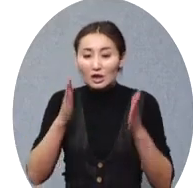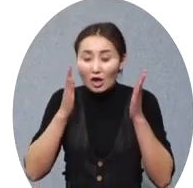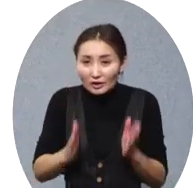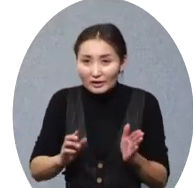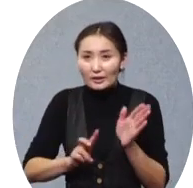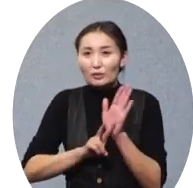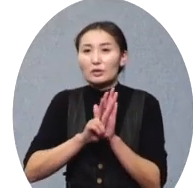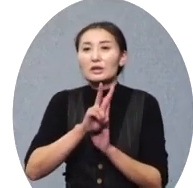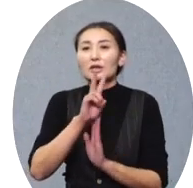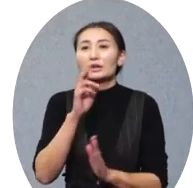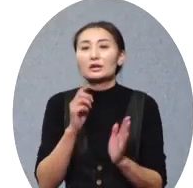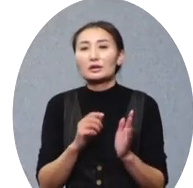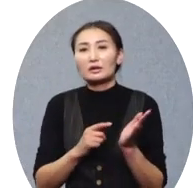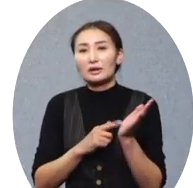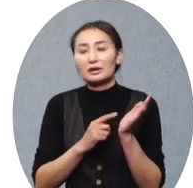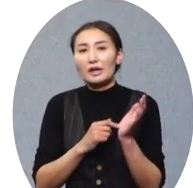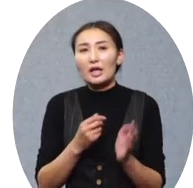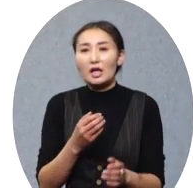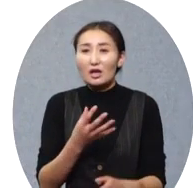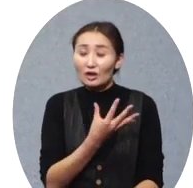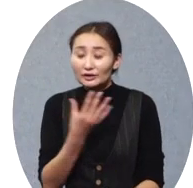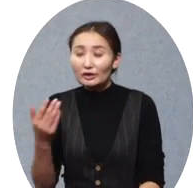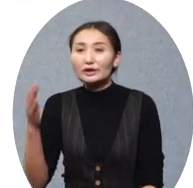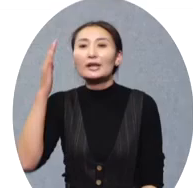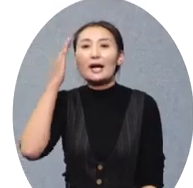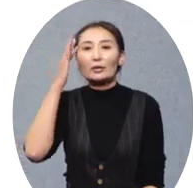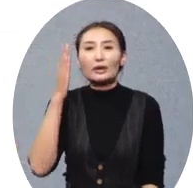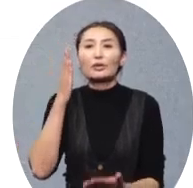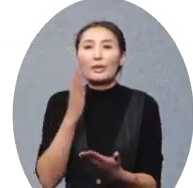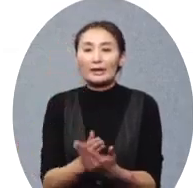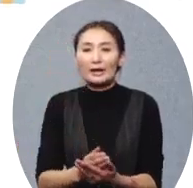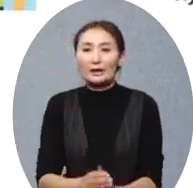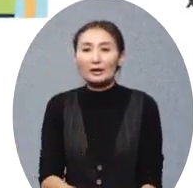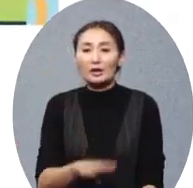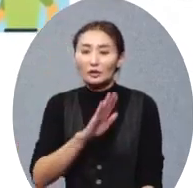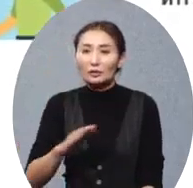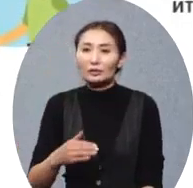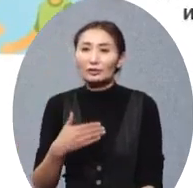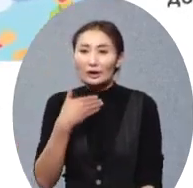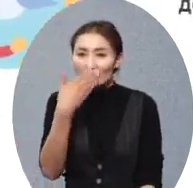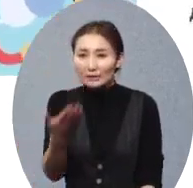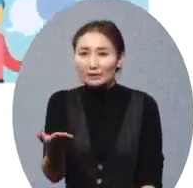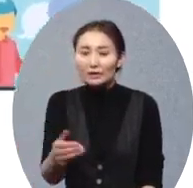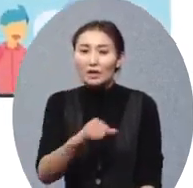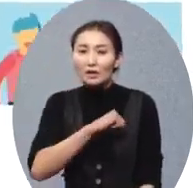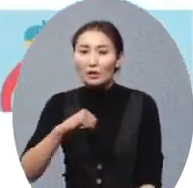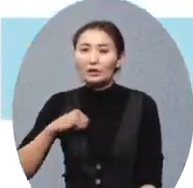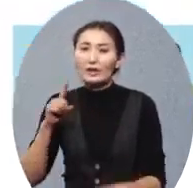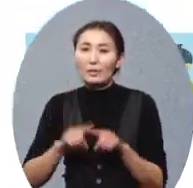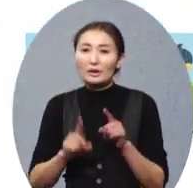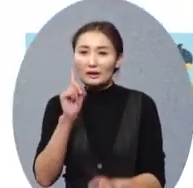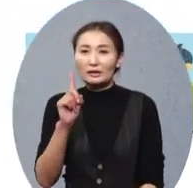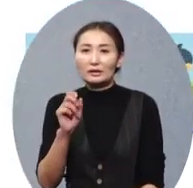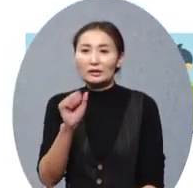үүсгэх ийм олон одоо аргууд байгаа. Эцэст нь одоо хүүхдүүдтэй зөвлөж хэлэхэд бид нар өөрт ямар нэгэн